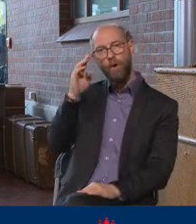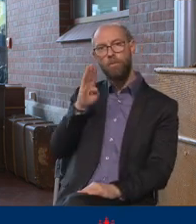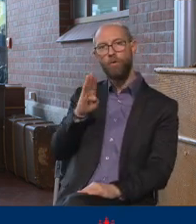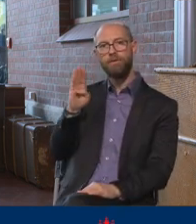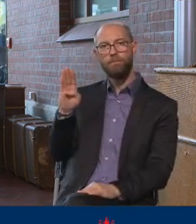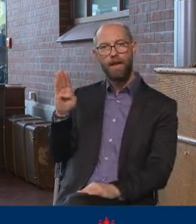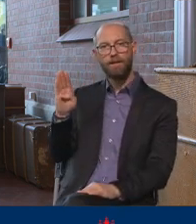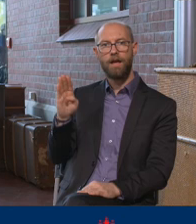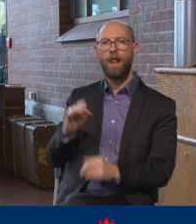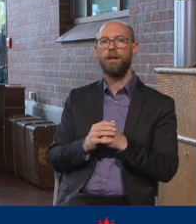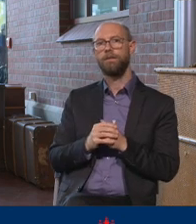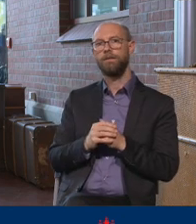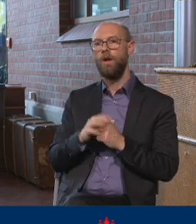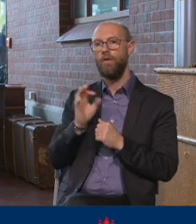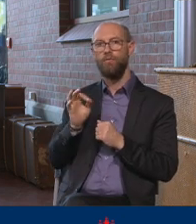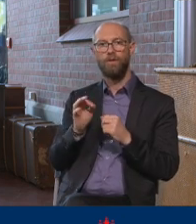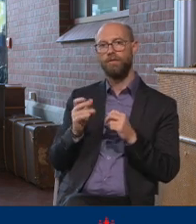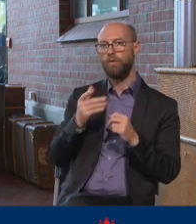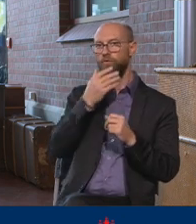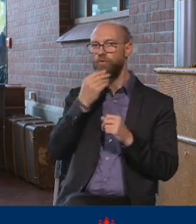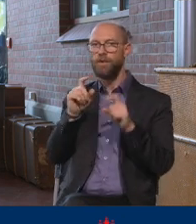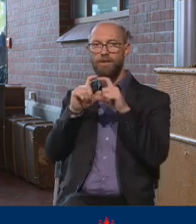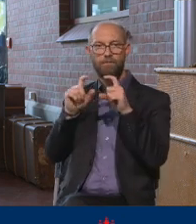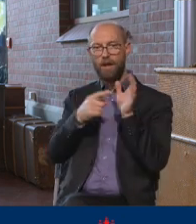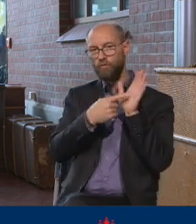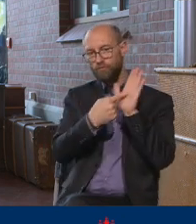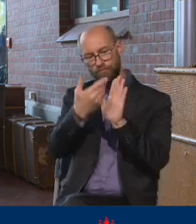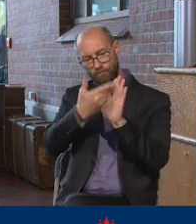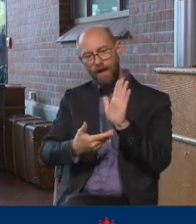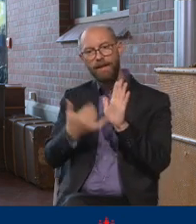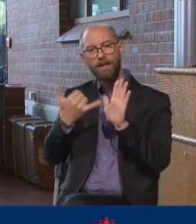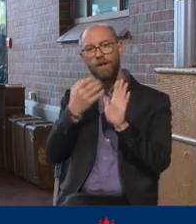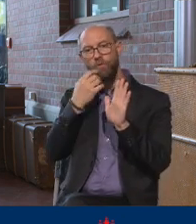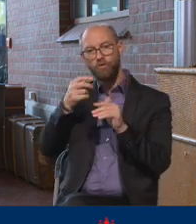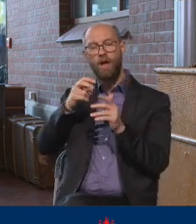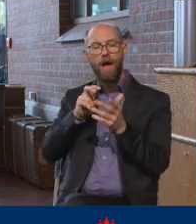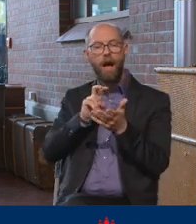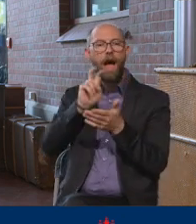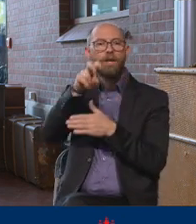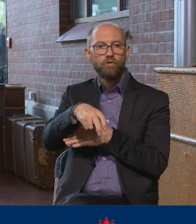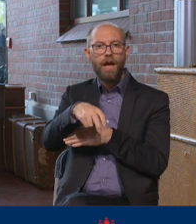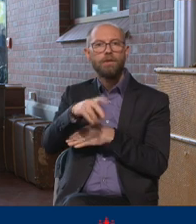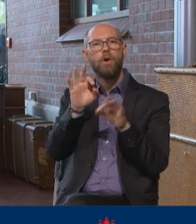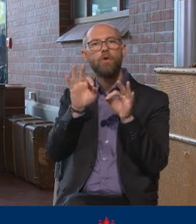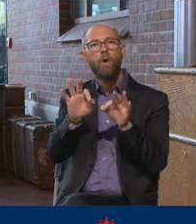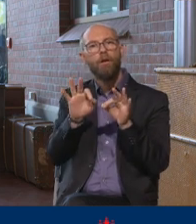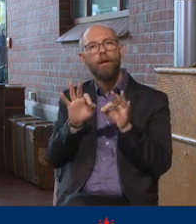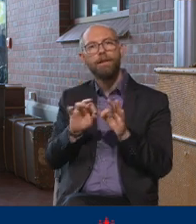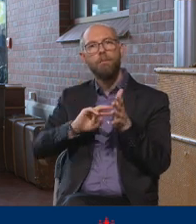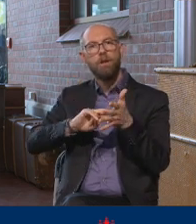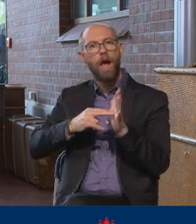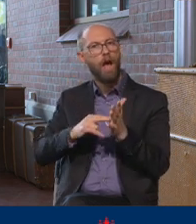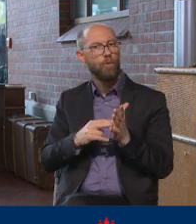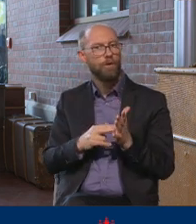die sie hier gesetzt haben wir wollen jetzt in die konkreten planungen einsteigen herr höhn hat schon gesagt